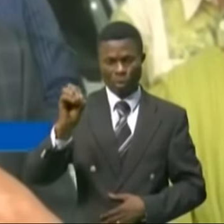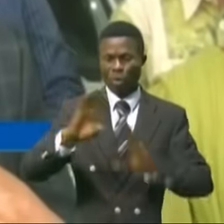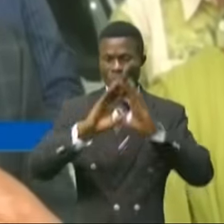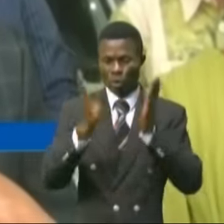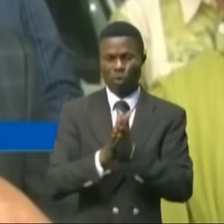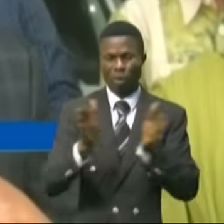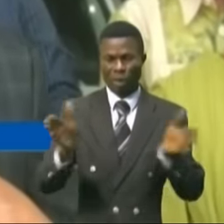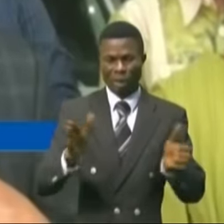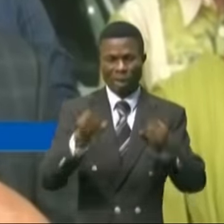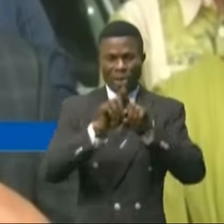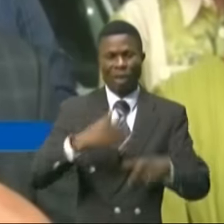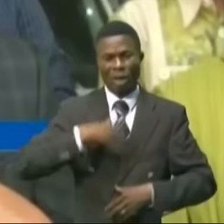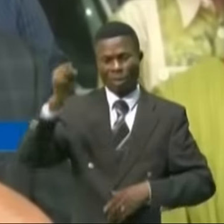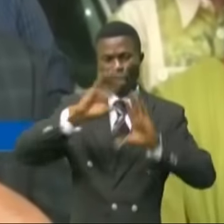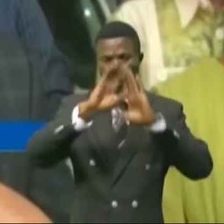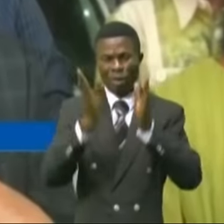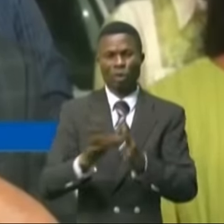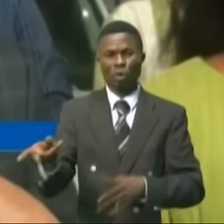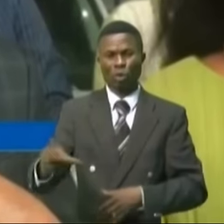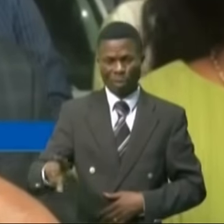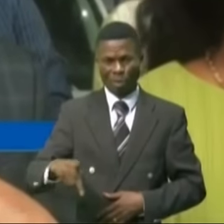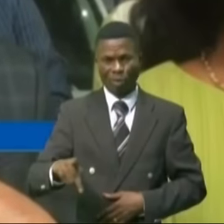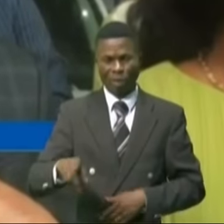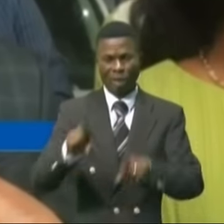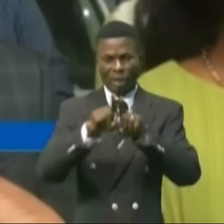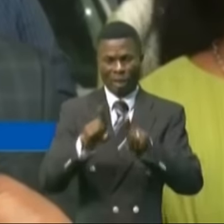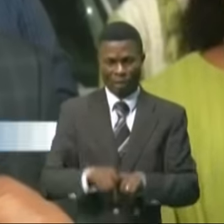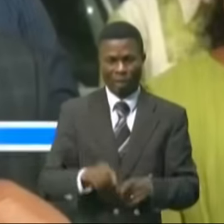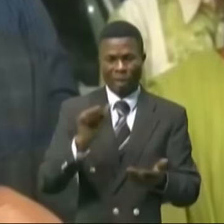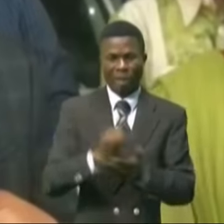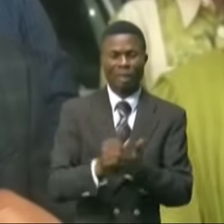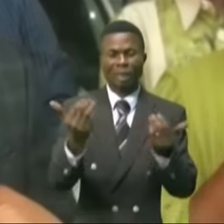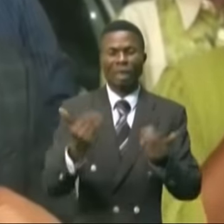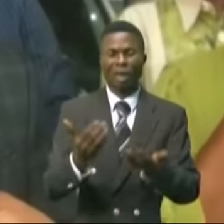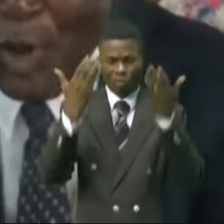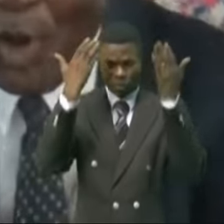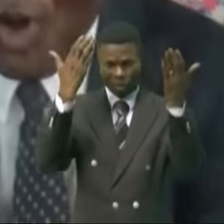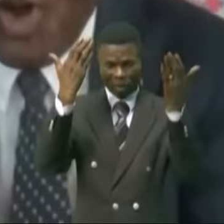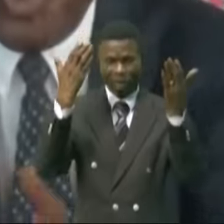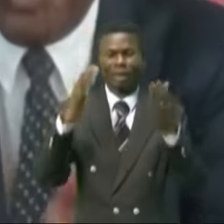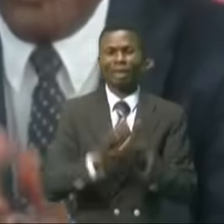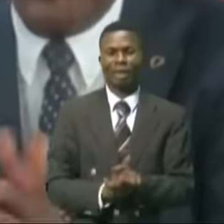c'est la victoire de toute la province et c'est la volonté de Dieu.